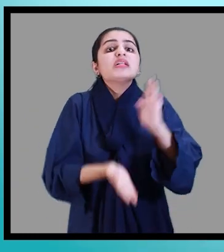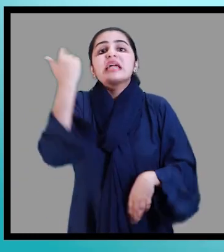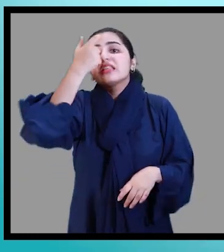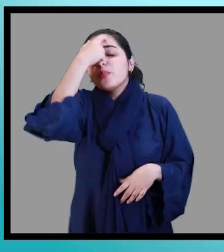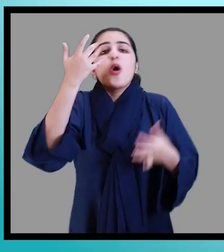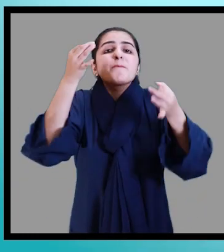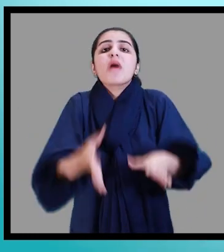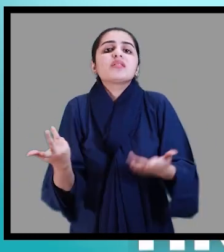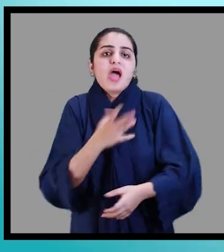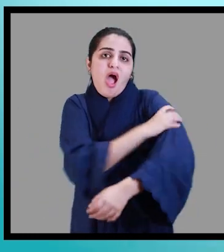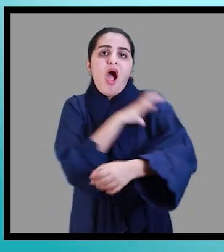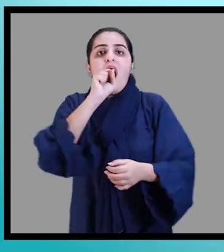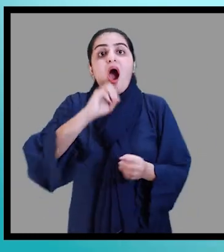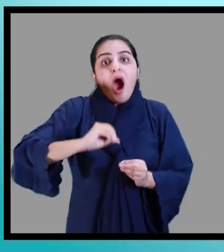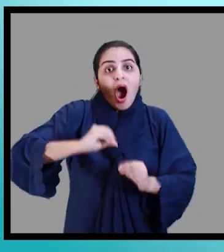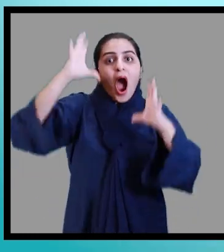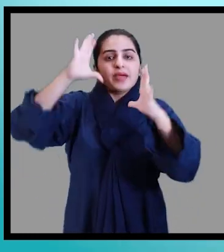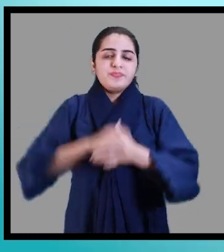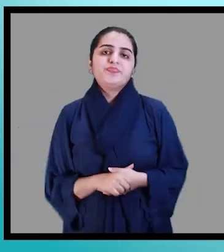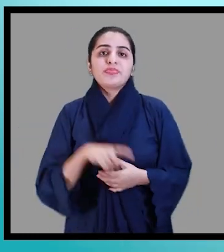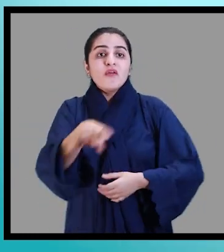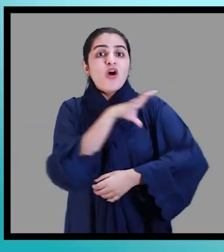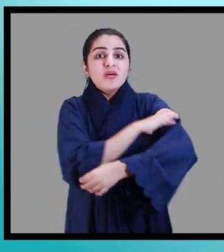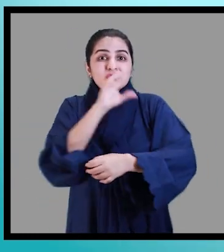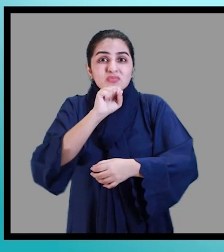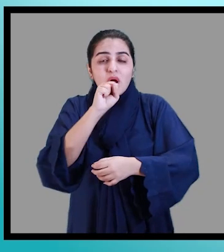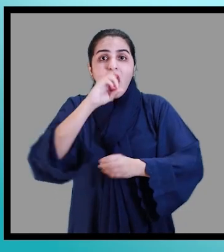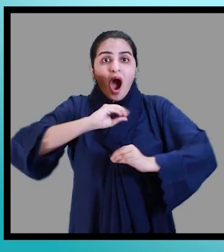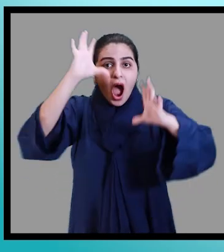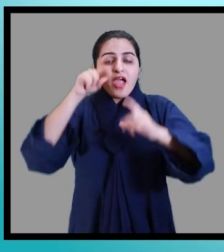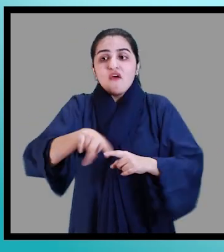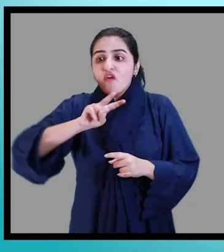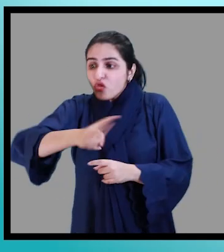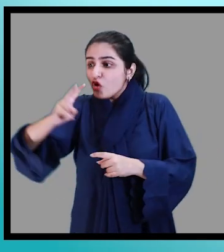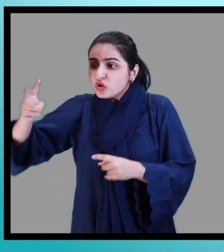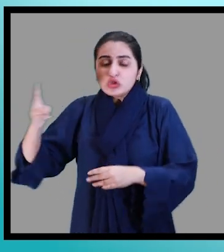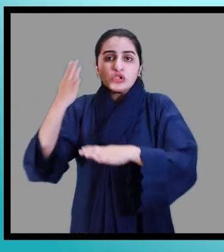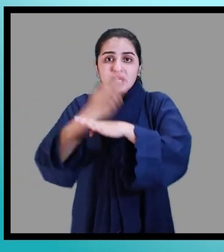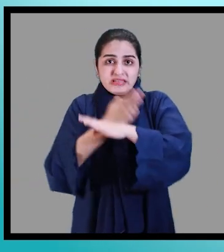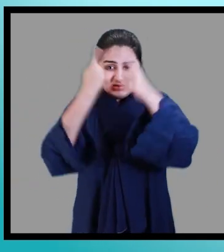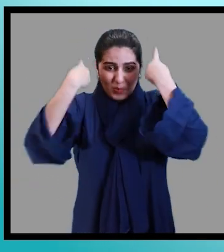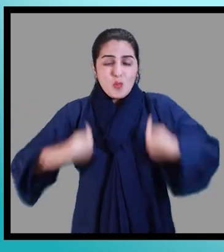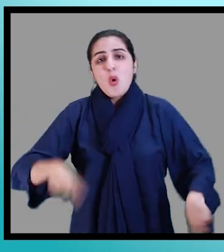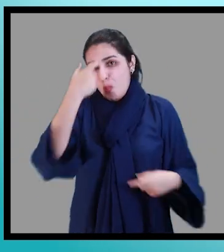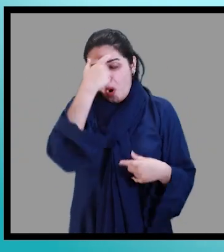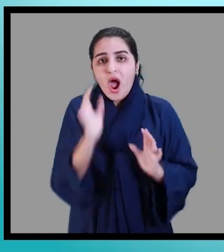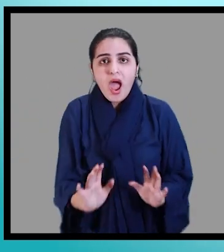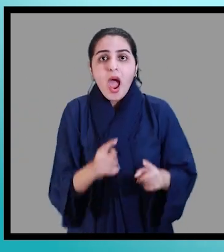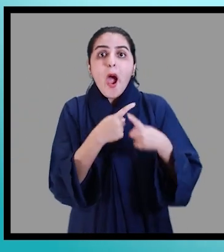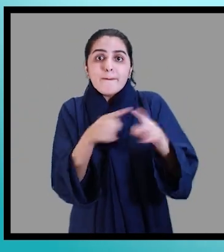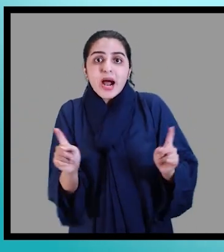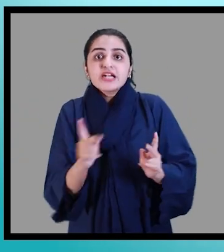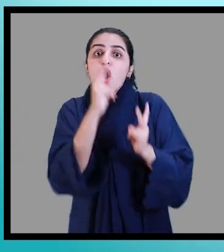प्रेशर है। समझाता हूँ। एक तरफ तो ब्लड प्रेशर मुख्तलिफ आज़ा को अफेक्ट करता है, उनको इंजर करता है, लेकिन दूसरी तरफ वो